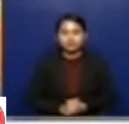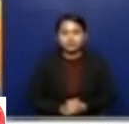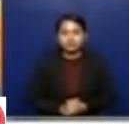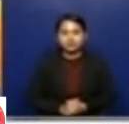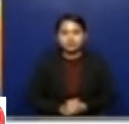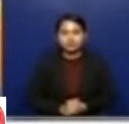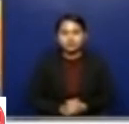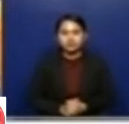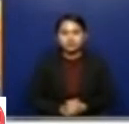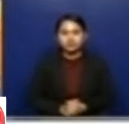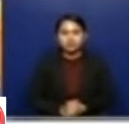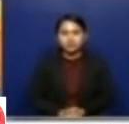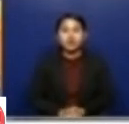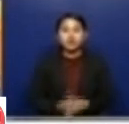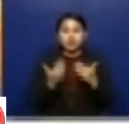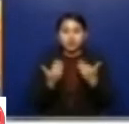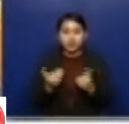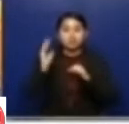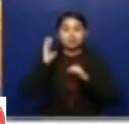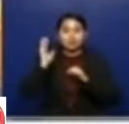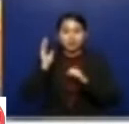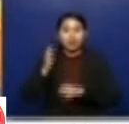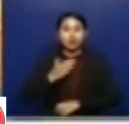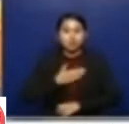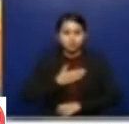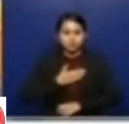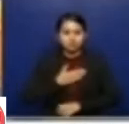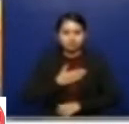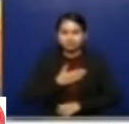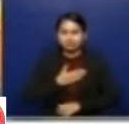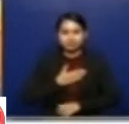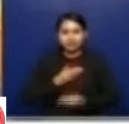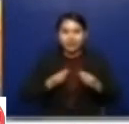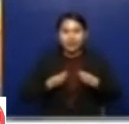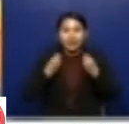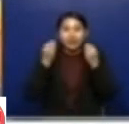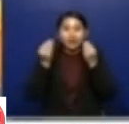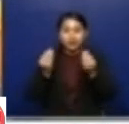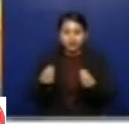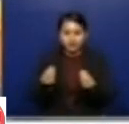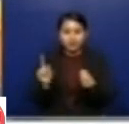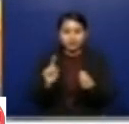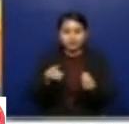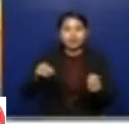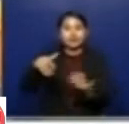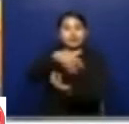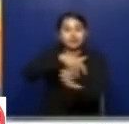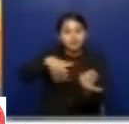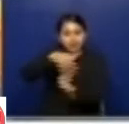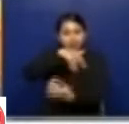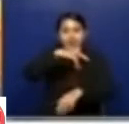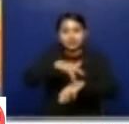สำหรับการอภิปรายครั้งนี้ผมขออุทิศแด่ธรรมชาติและสรร